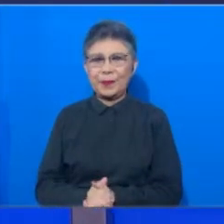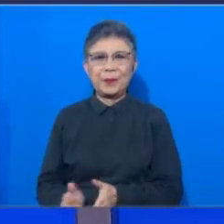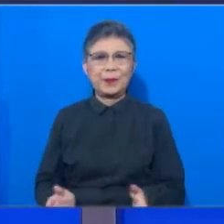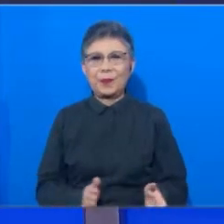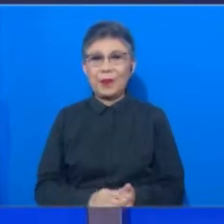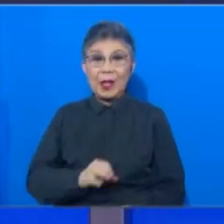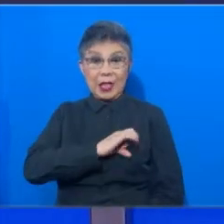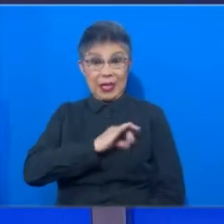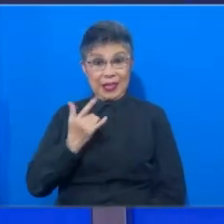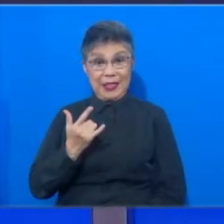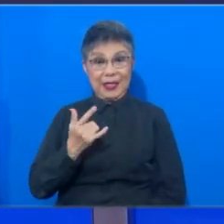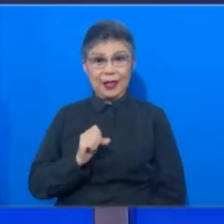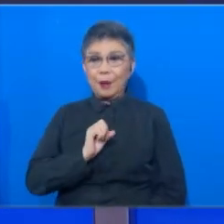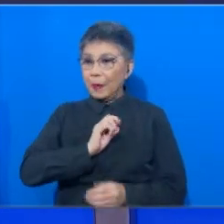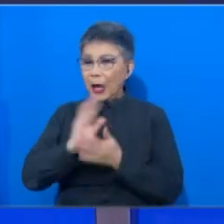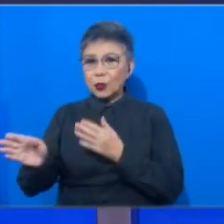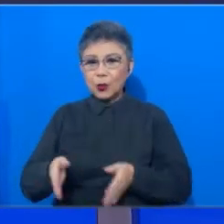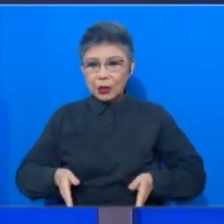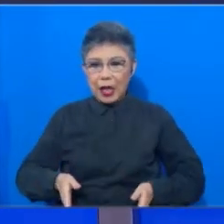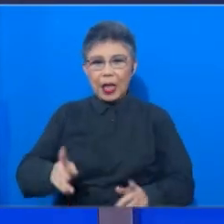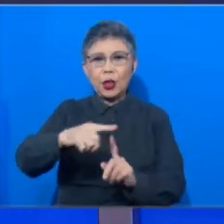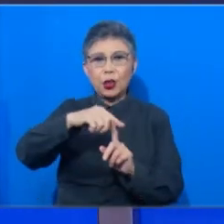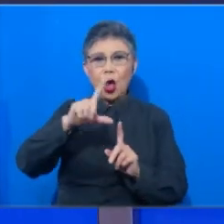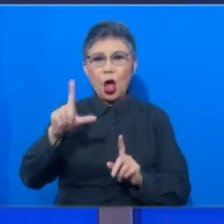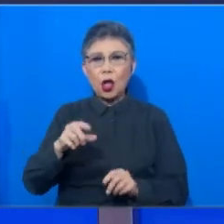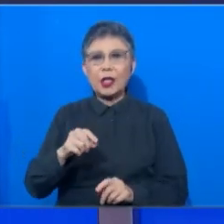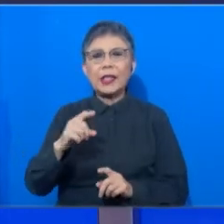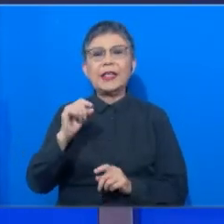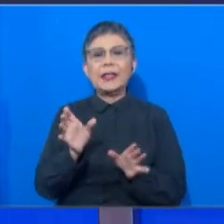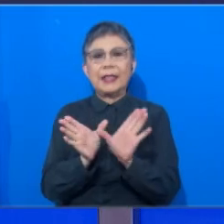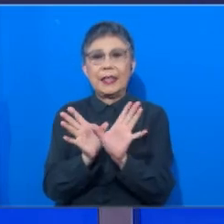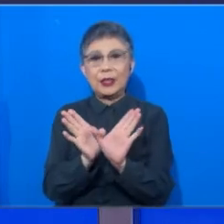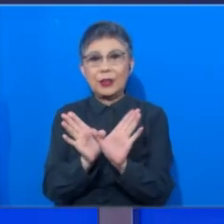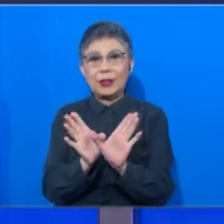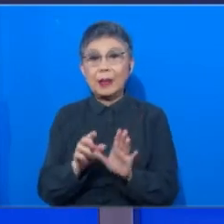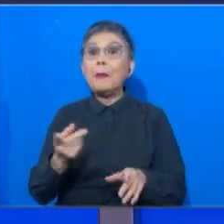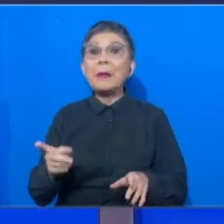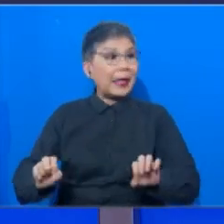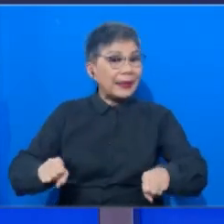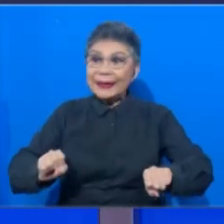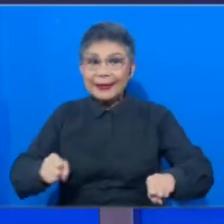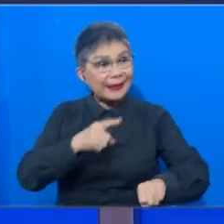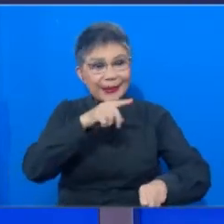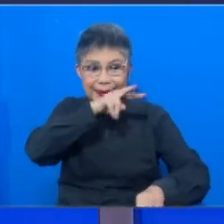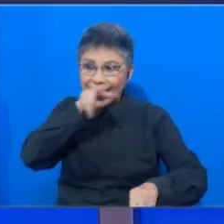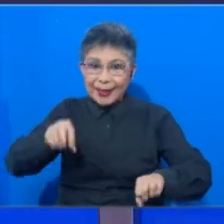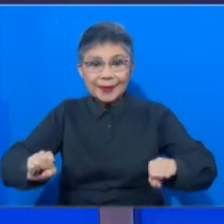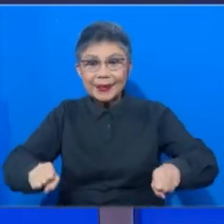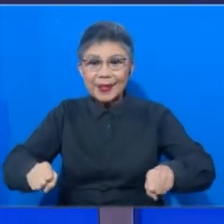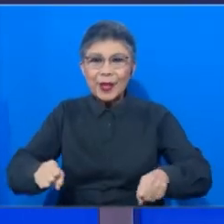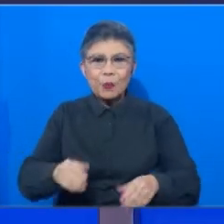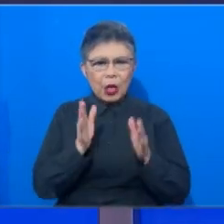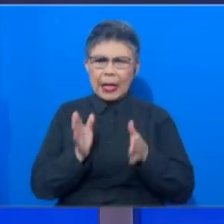Selanjutnya, Presiden Joko Widodo meninjau pembangunan jalan tol Ibu Kota Nusantara dengan mengendarai sepeda motor. Jokowi melakukan hal ini agar merasakan